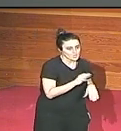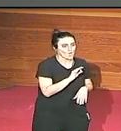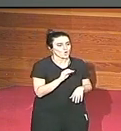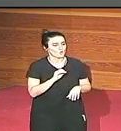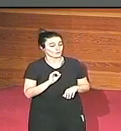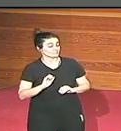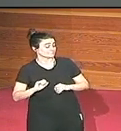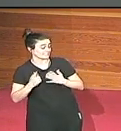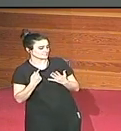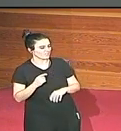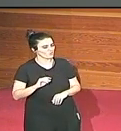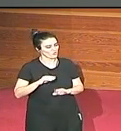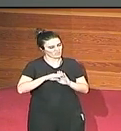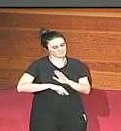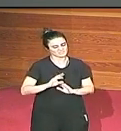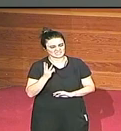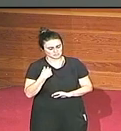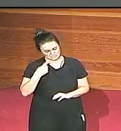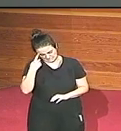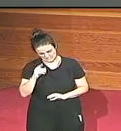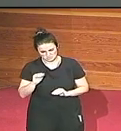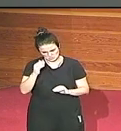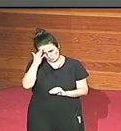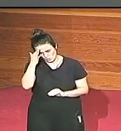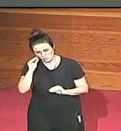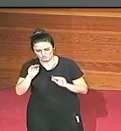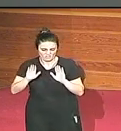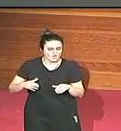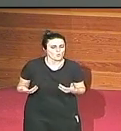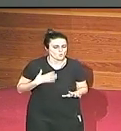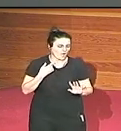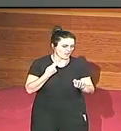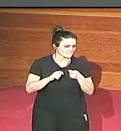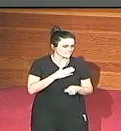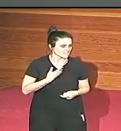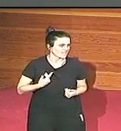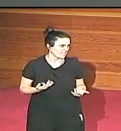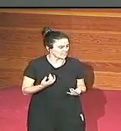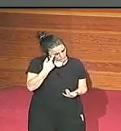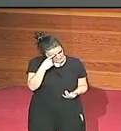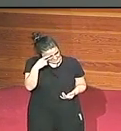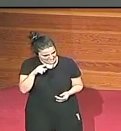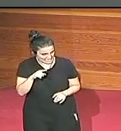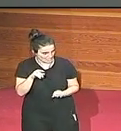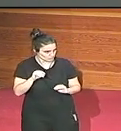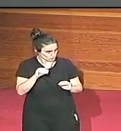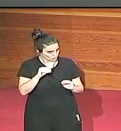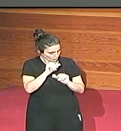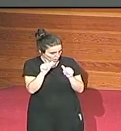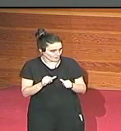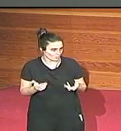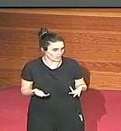edo Antena 3-etik balima dator, bueno, badakit zer den hau, ez? Saldu nahi didaten, zer? Eta askotan, hori baino asko simpleagoak dira gauzak,